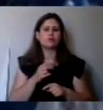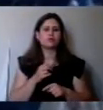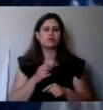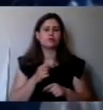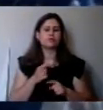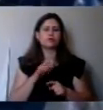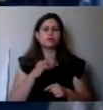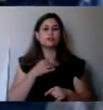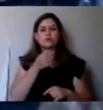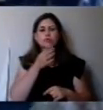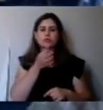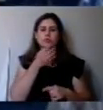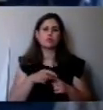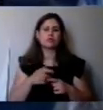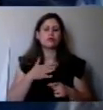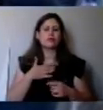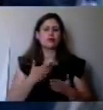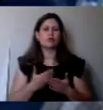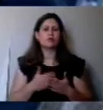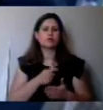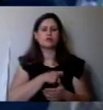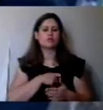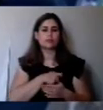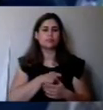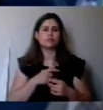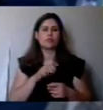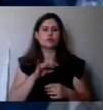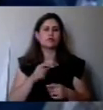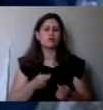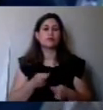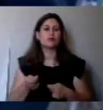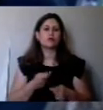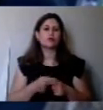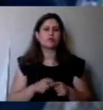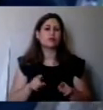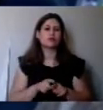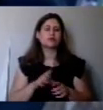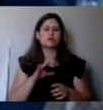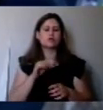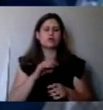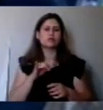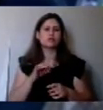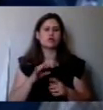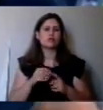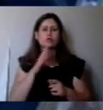чи подобається, не подобається нашим, наприклад, тим самим маршрутним перевезенням, що тепер в селище Садове